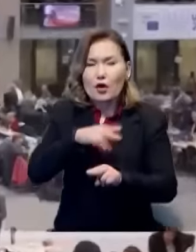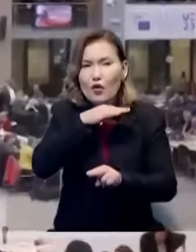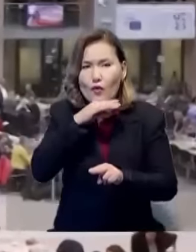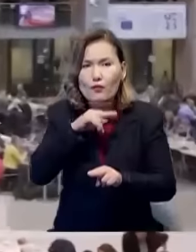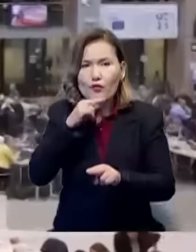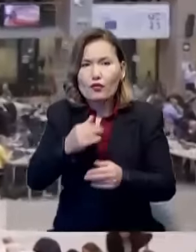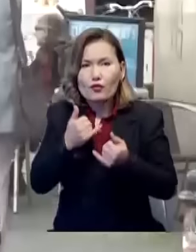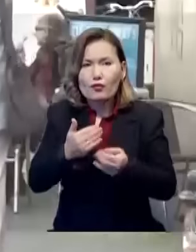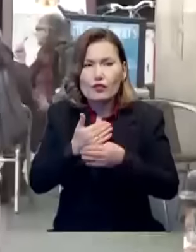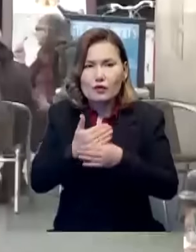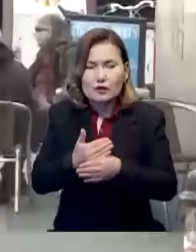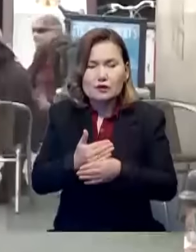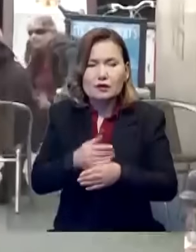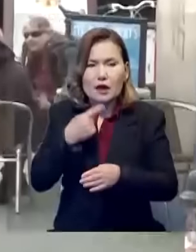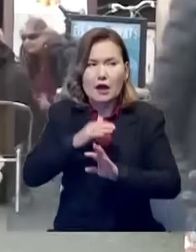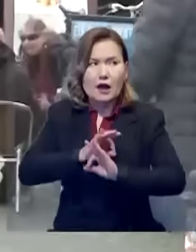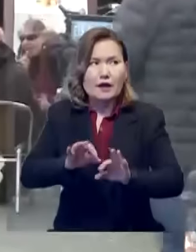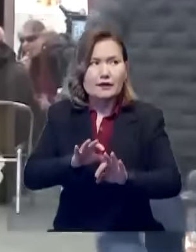көңіл бөлетінін жеткізді.